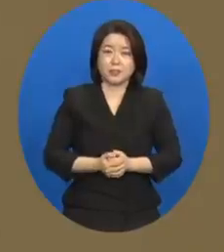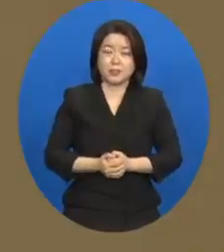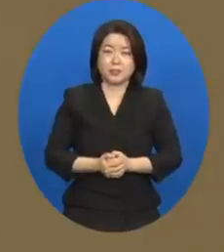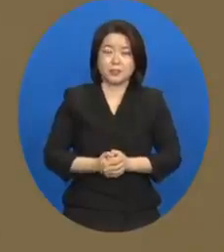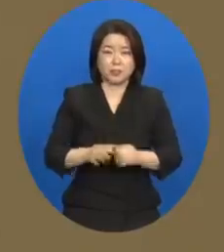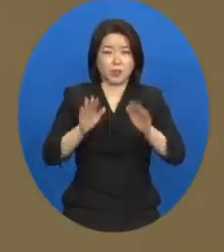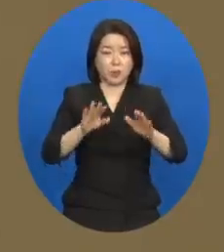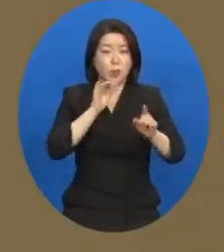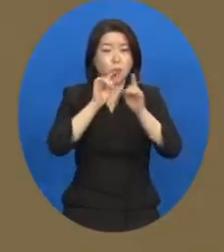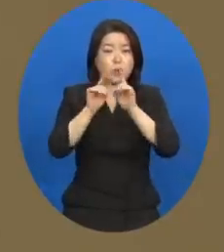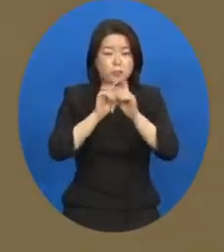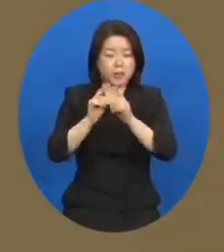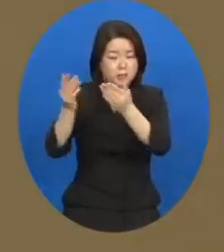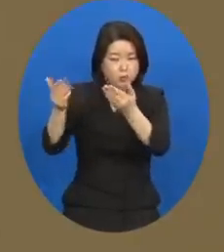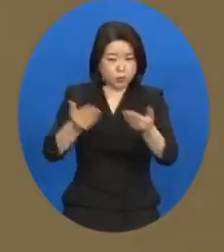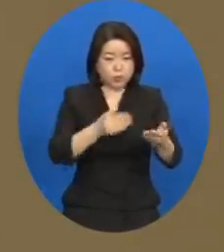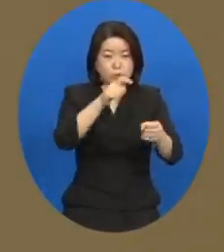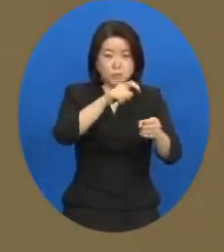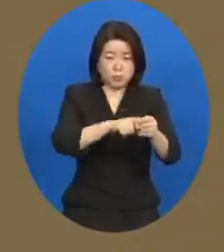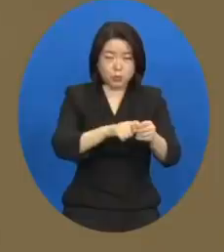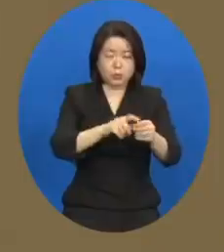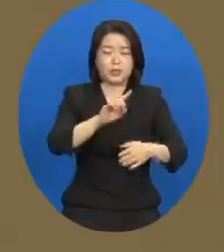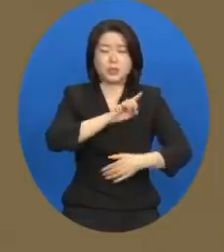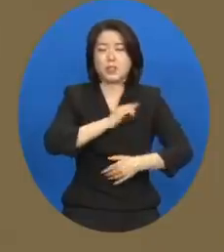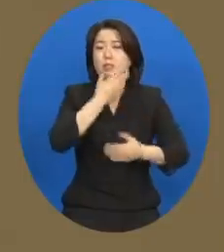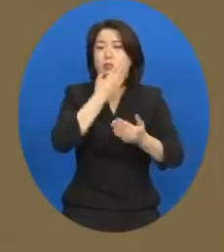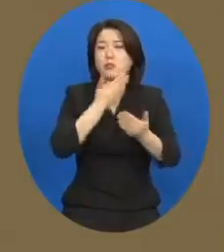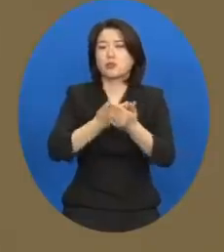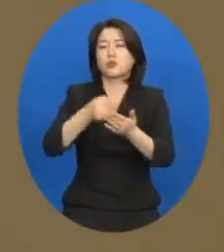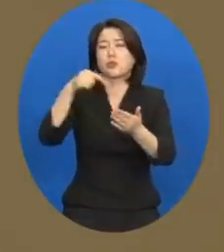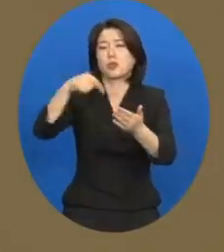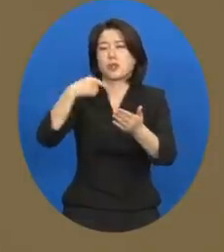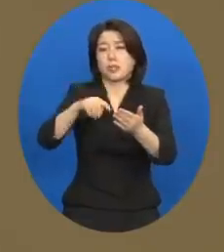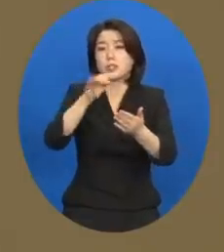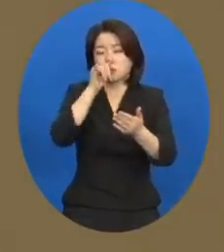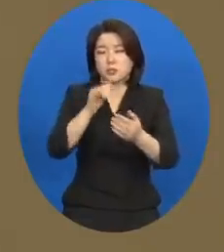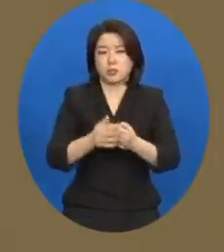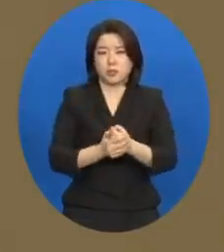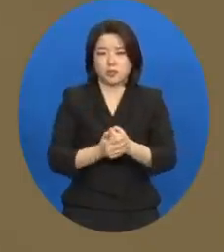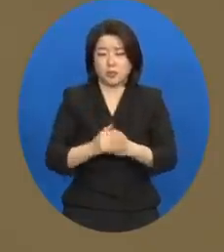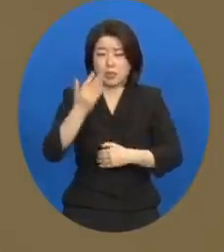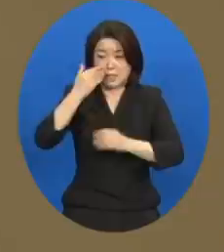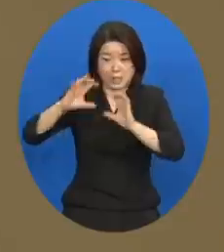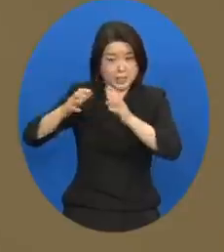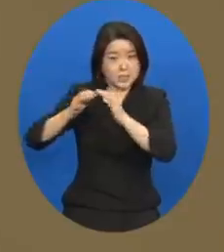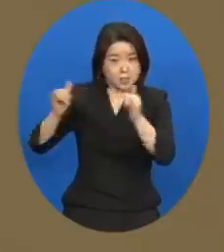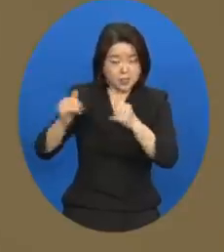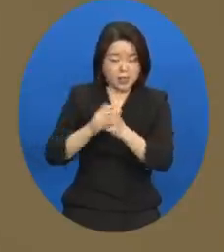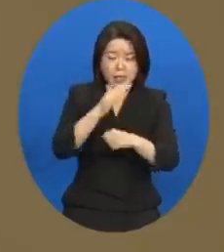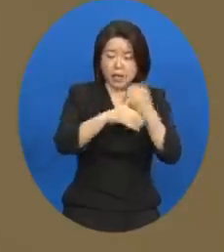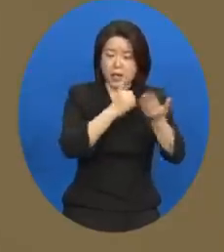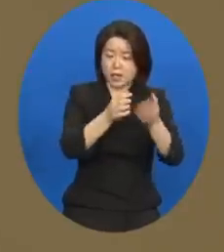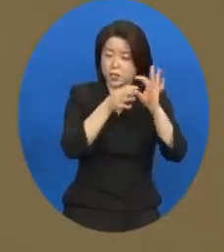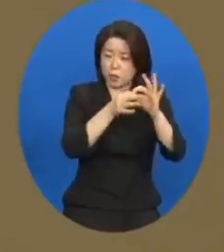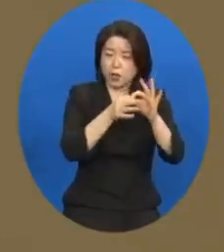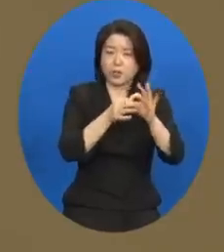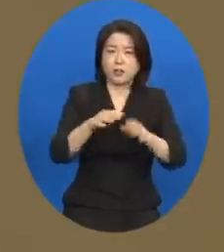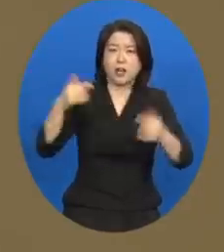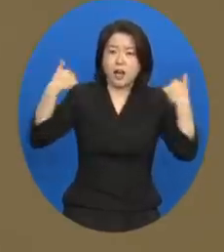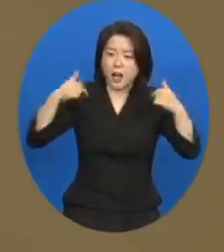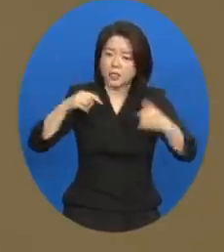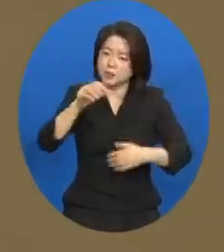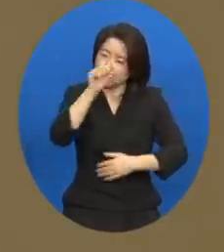오늘 말씀이 주시려는 가장 중요한 교훈이에요. 이스라엘 백성들의 하나님과의 관계는 항상